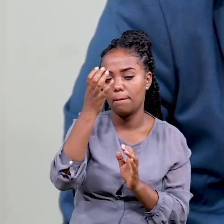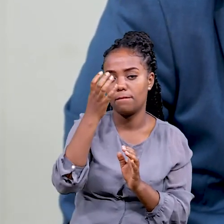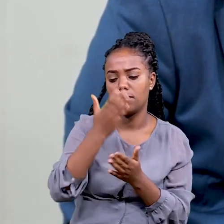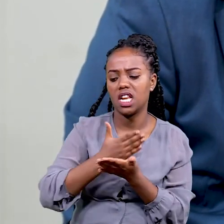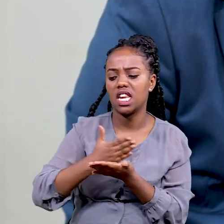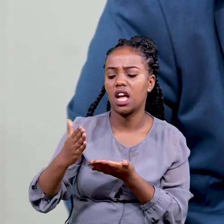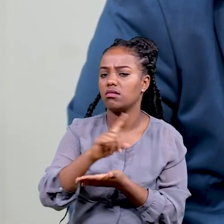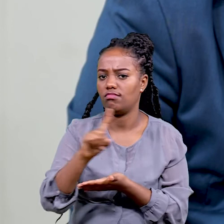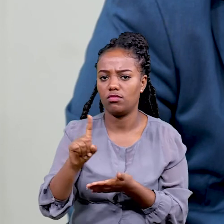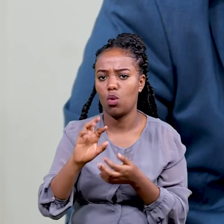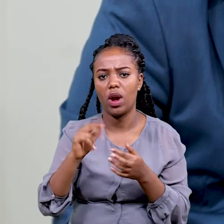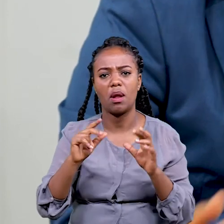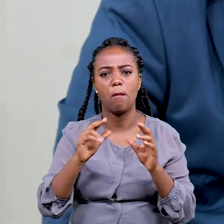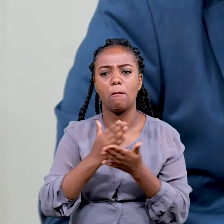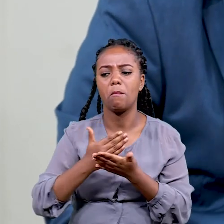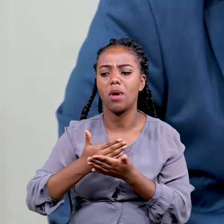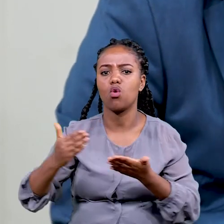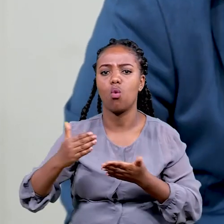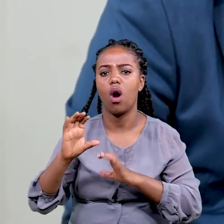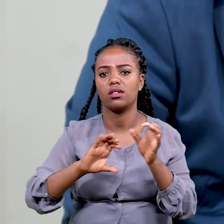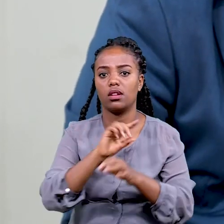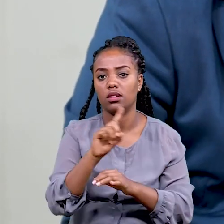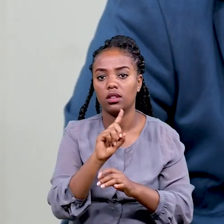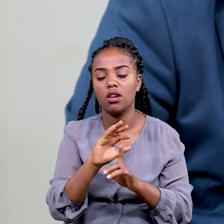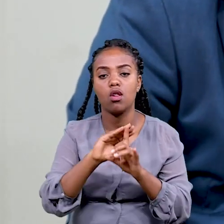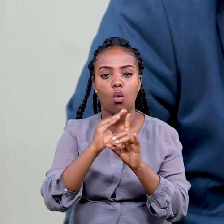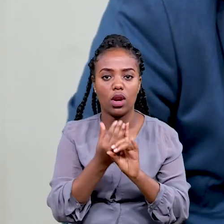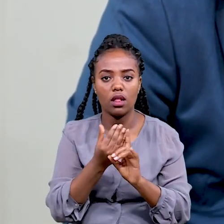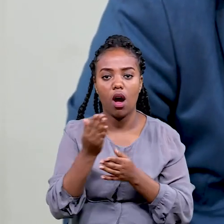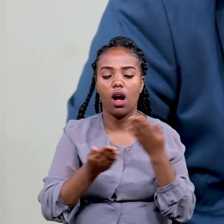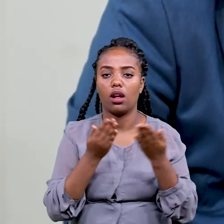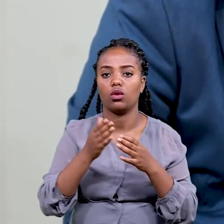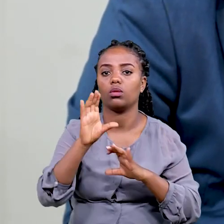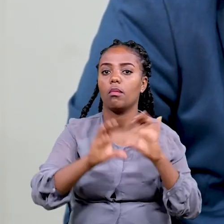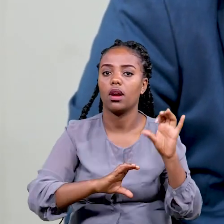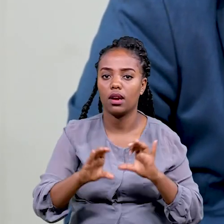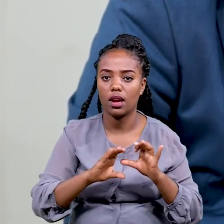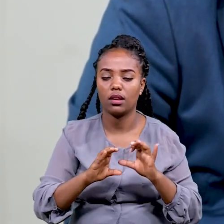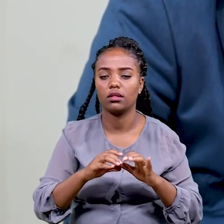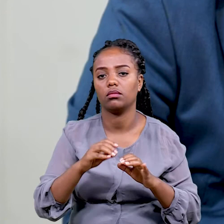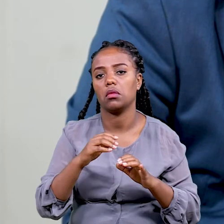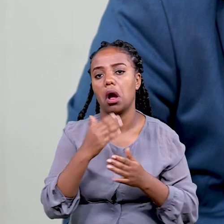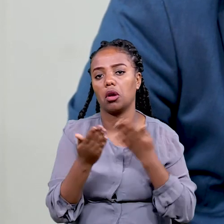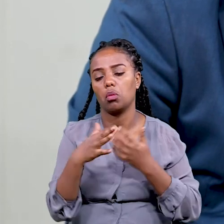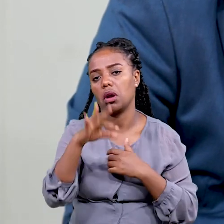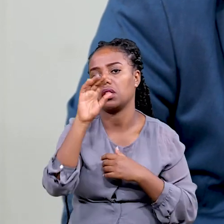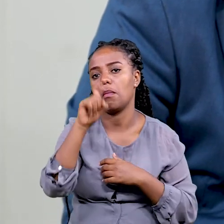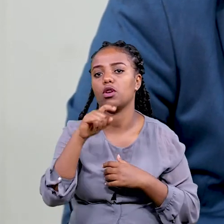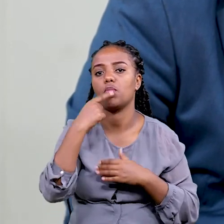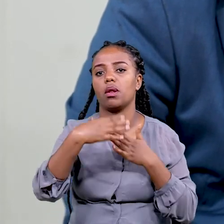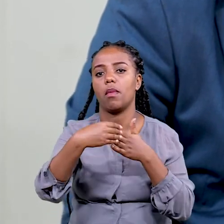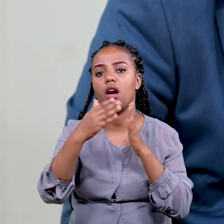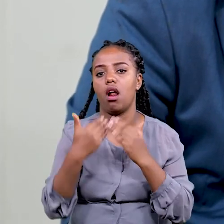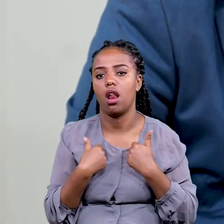ነን ዲስክሪሚኔሽን ወይንም መድሎ ሳይደረግባቸው እንደየ ሁኔታቸው አገልግሎት ማግኘት አለባቸው የሚል መርህ አለ።